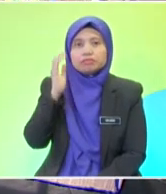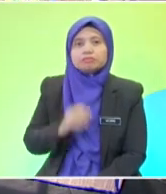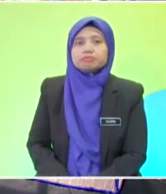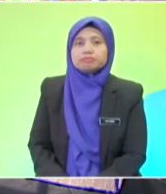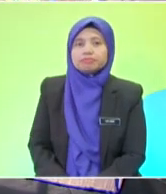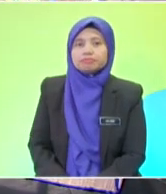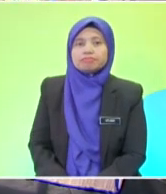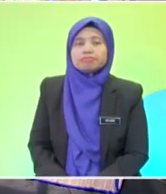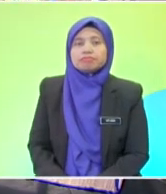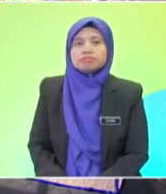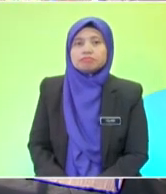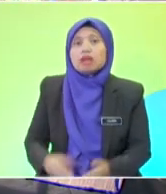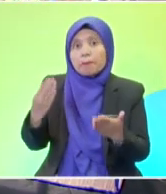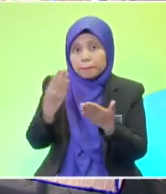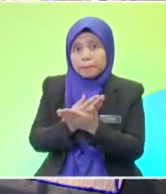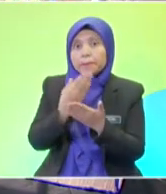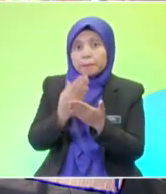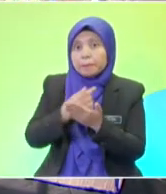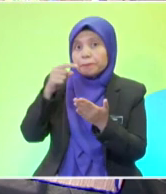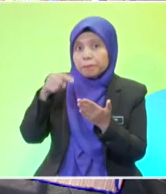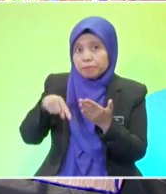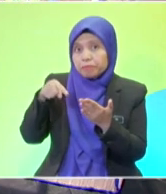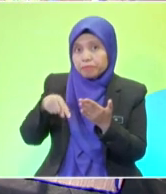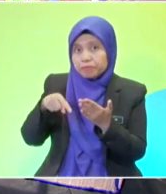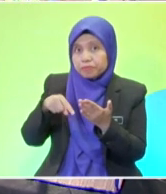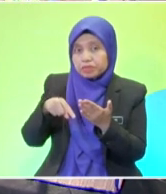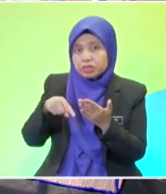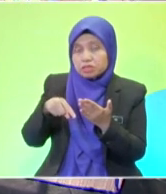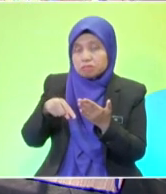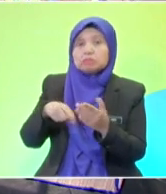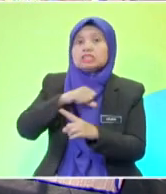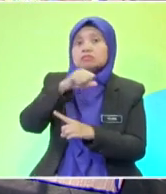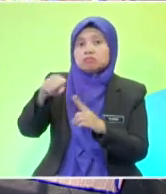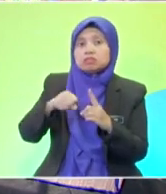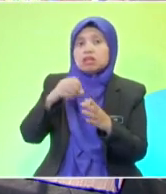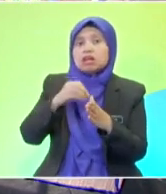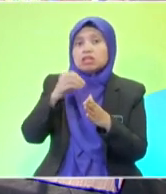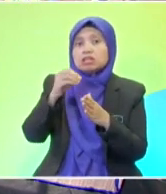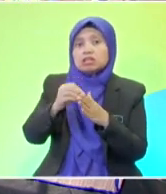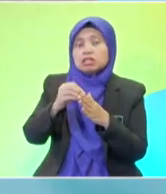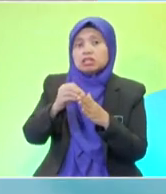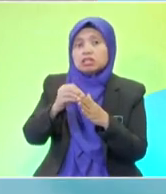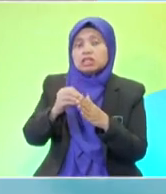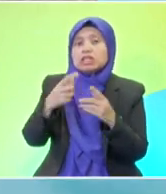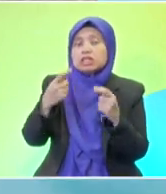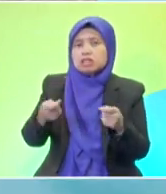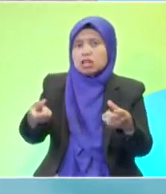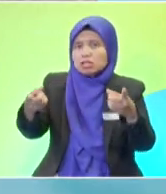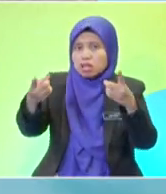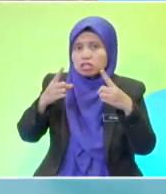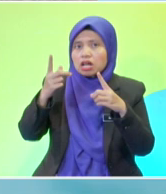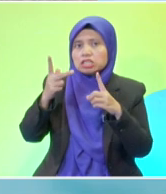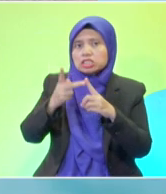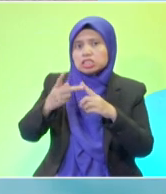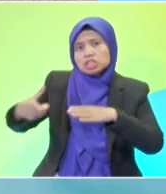dengarkan baru-baru ini Rakan alam sekitar atau ras telah datang ke